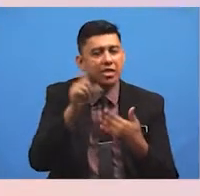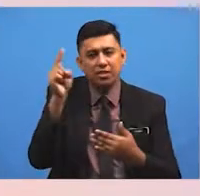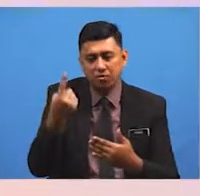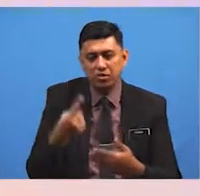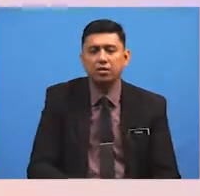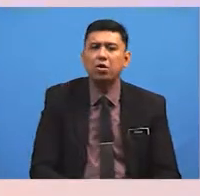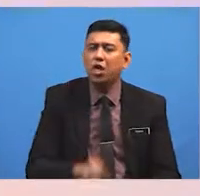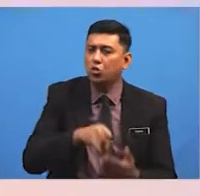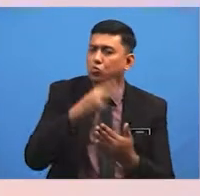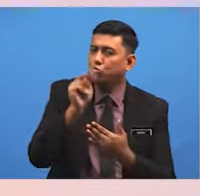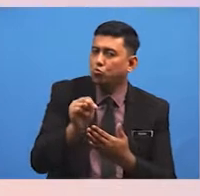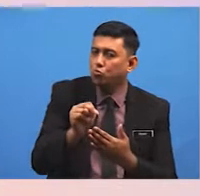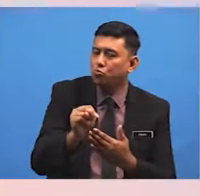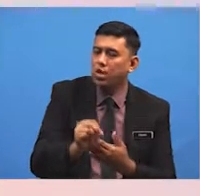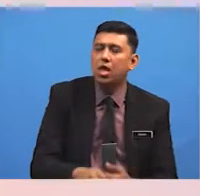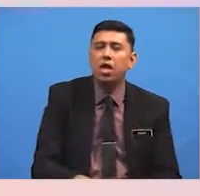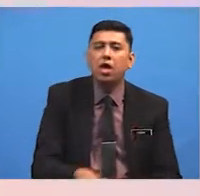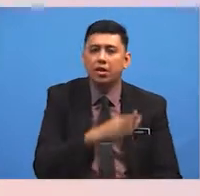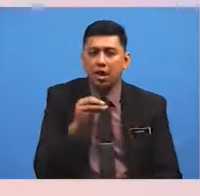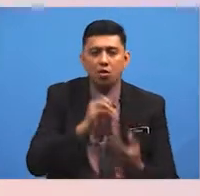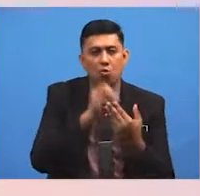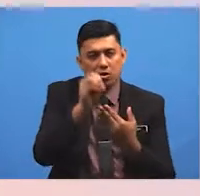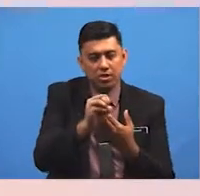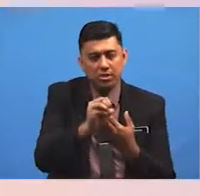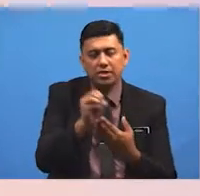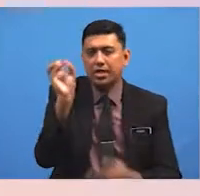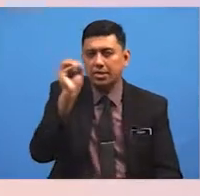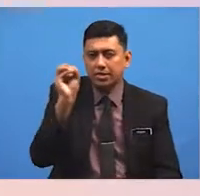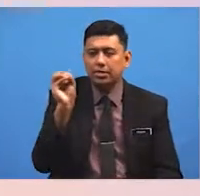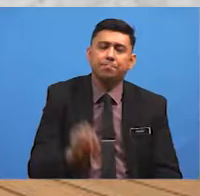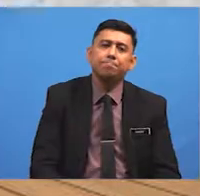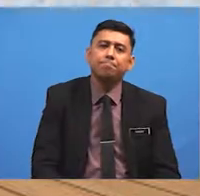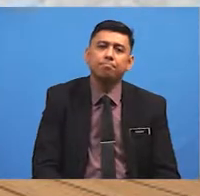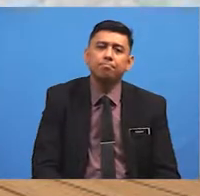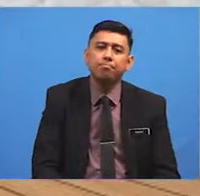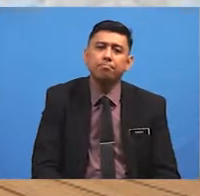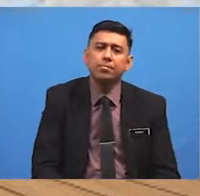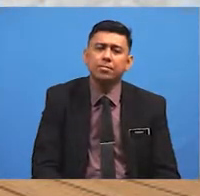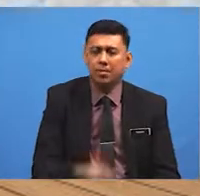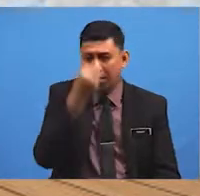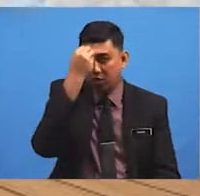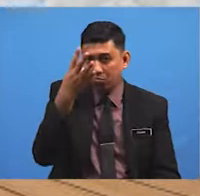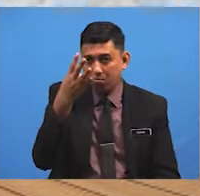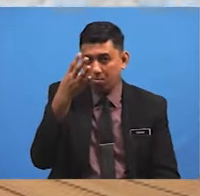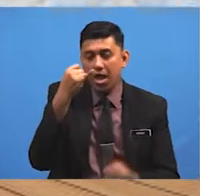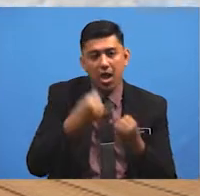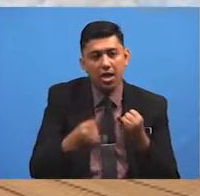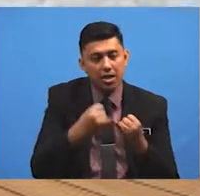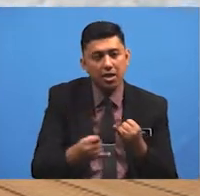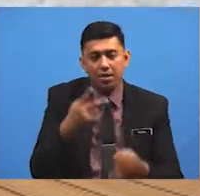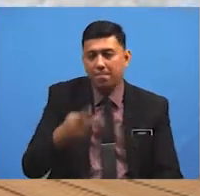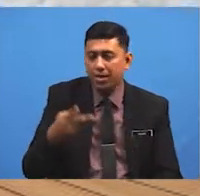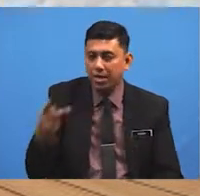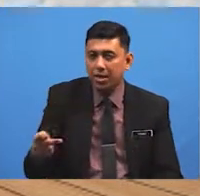laju bulan Jun dan ogos kosongkan Greene tidak berkaitan maklumat terakhir dalam suasana gelap